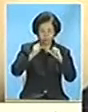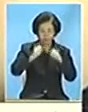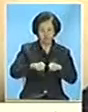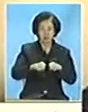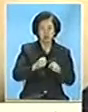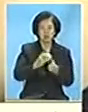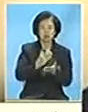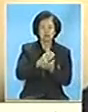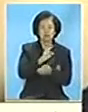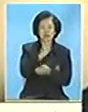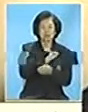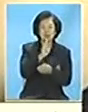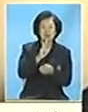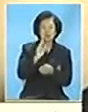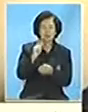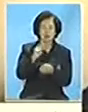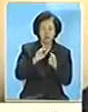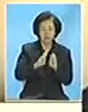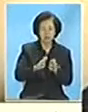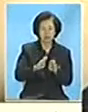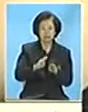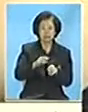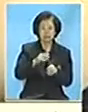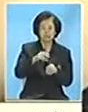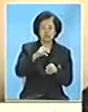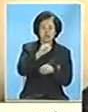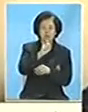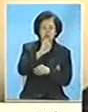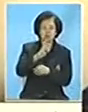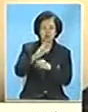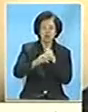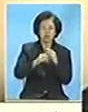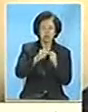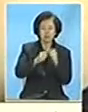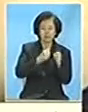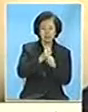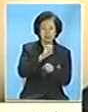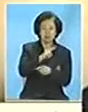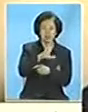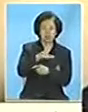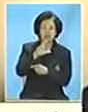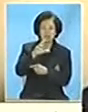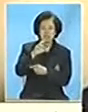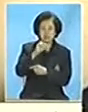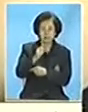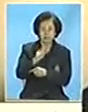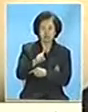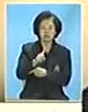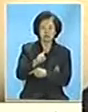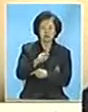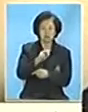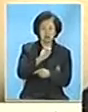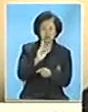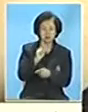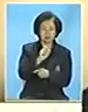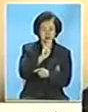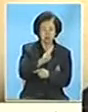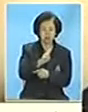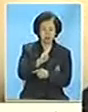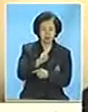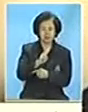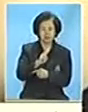ใช้ข้อบังคับการประชุมวุฒิสภาพ.ศ. 2551ข้อ152บางส่วนเป็นการ